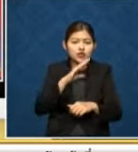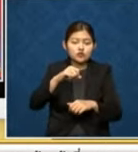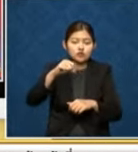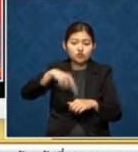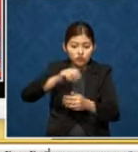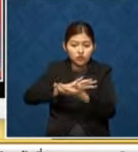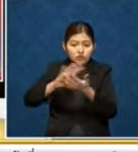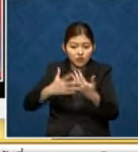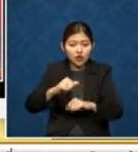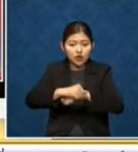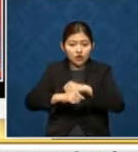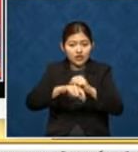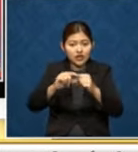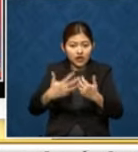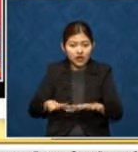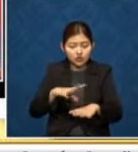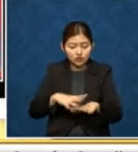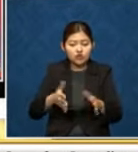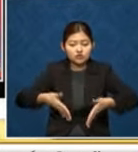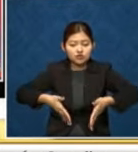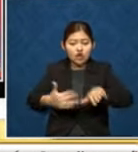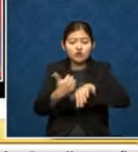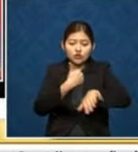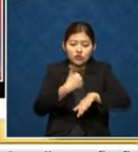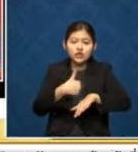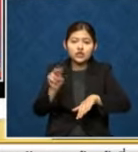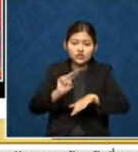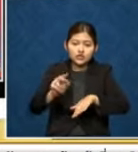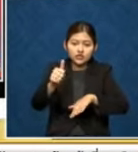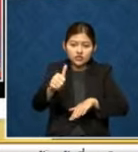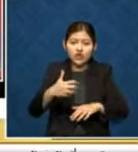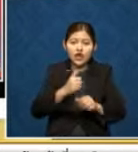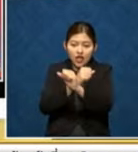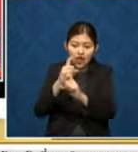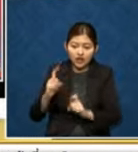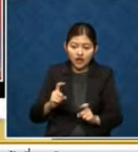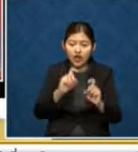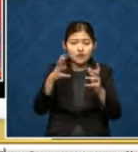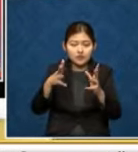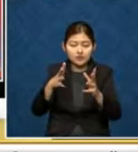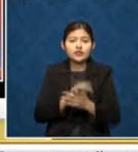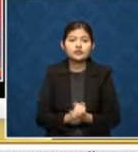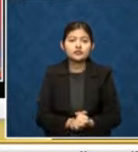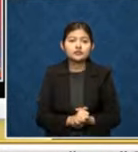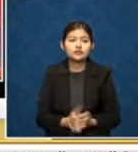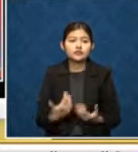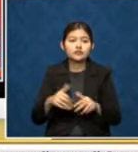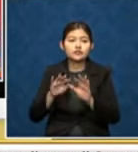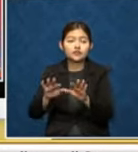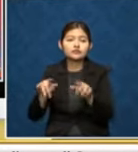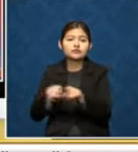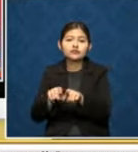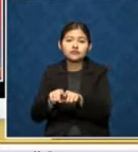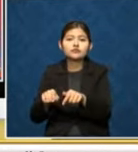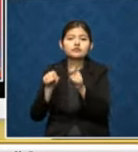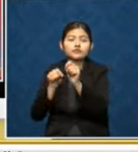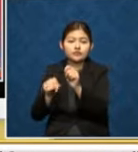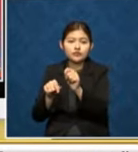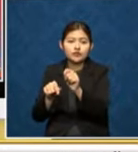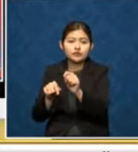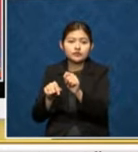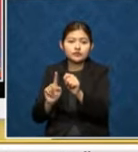างนี้ได้หลายตำบลทีเดียวครับอีกเส้นหนึ่งก็คืออำเภอของอำเภอนากลางเช่นเดียวกันครับฝากหน่วยงานที่เกี่ยวข้องไปดูเส้นท